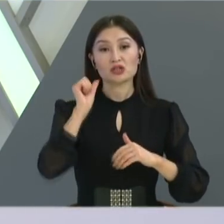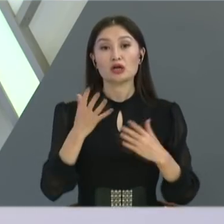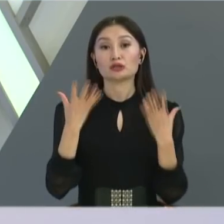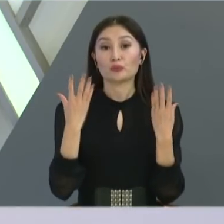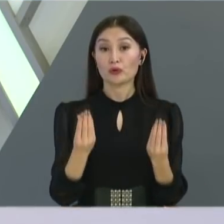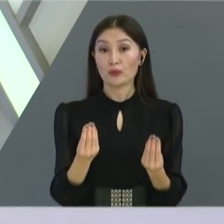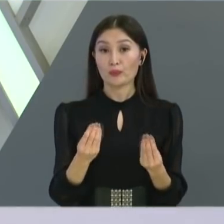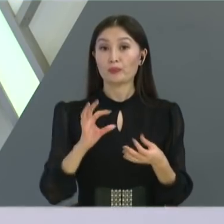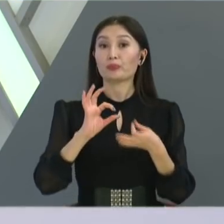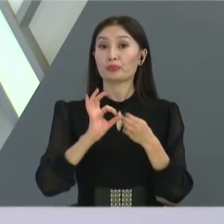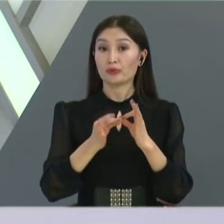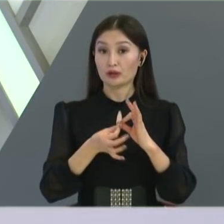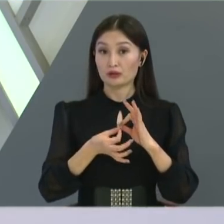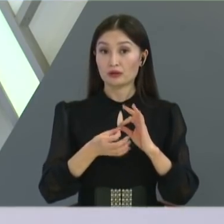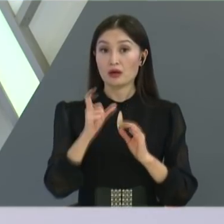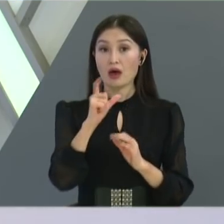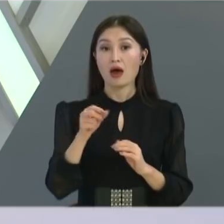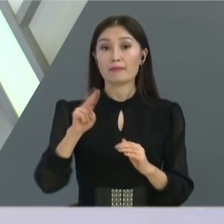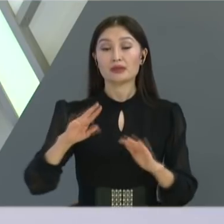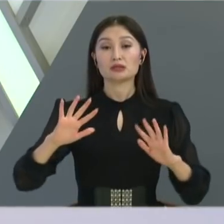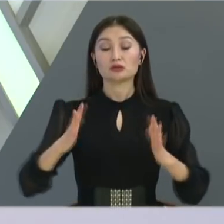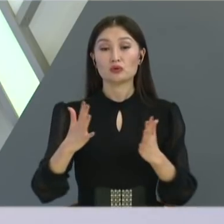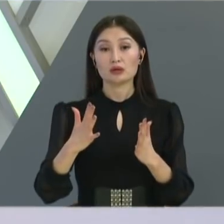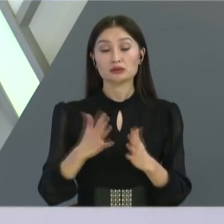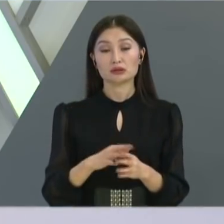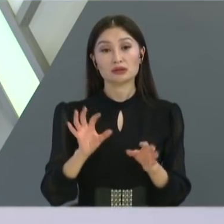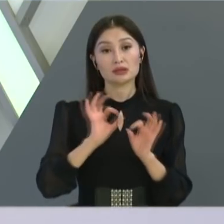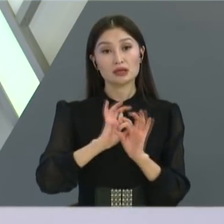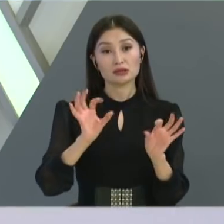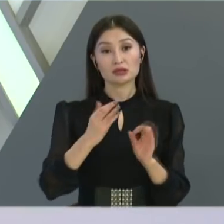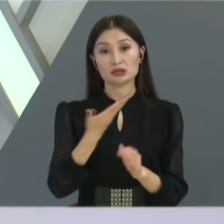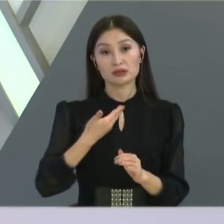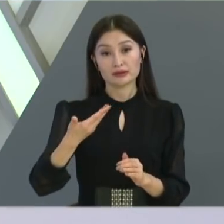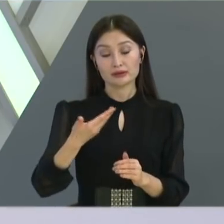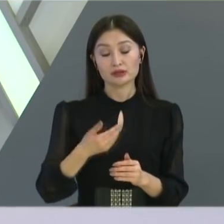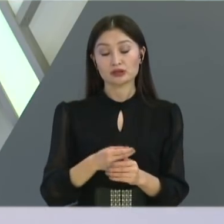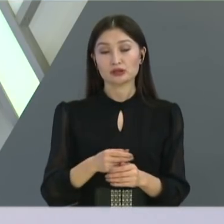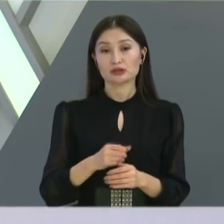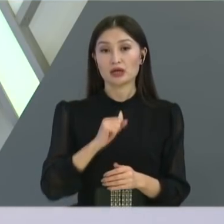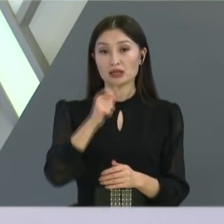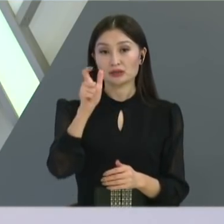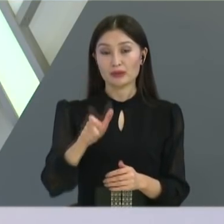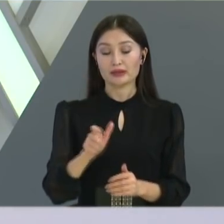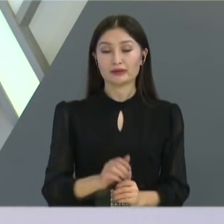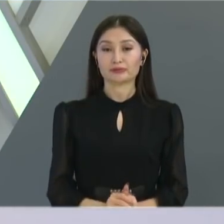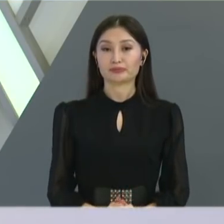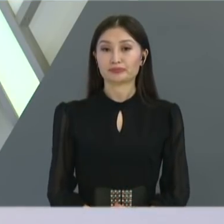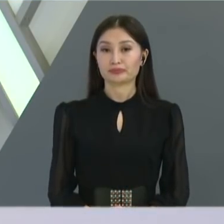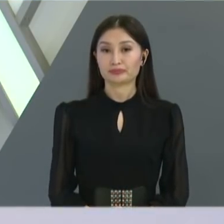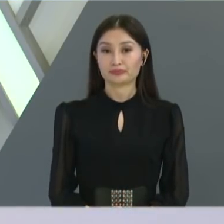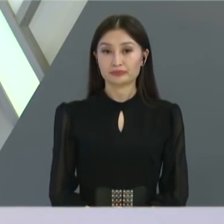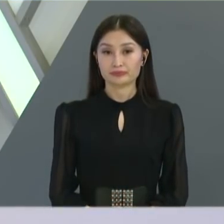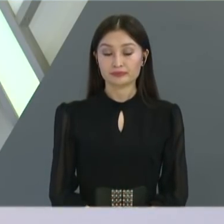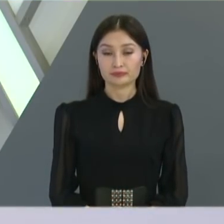днем. Подробнее об эпидситуации в стране расскажет наш корреспондент Елисей Кирпиченко.